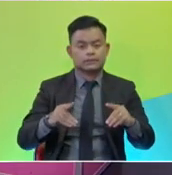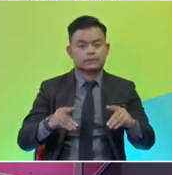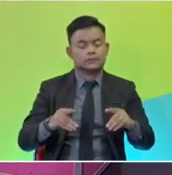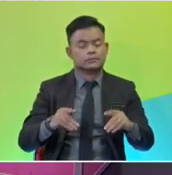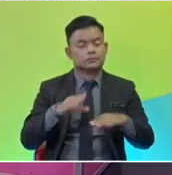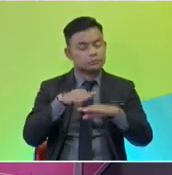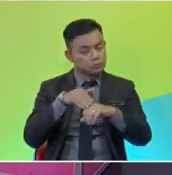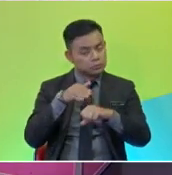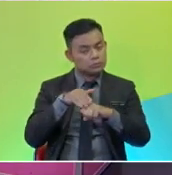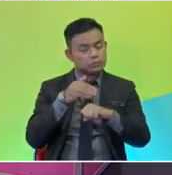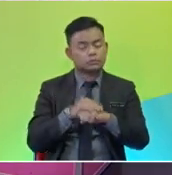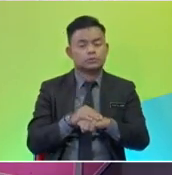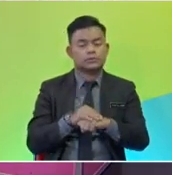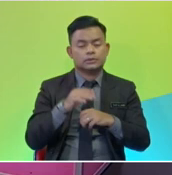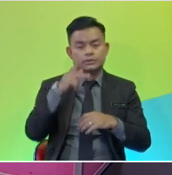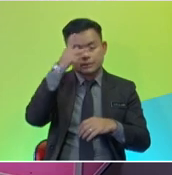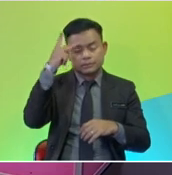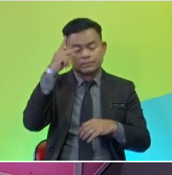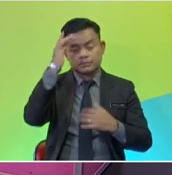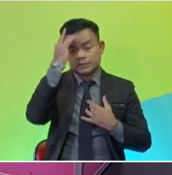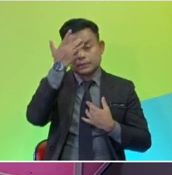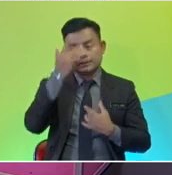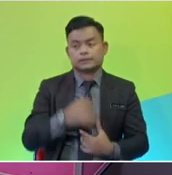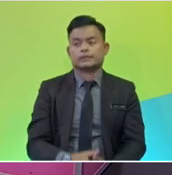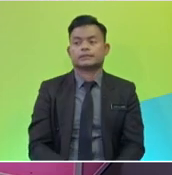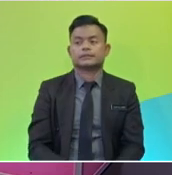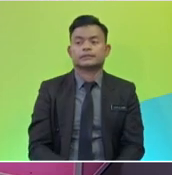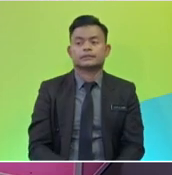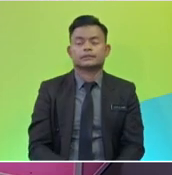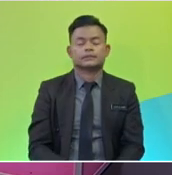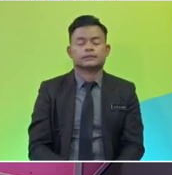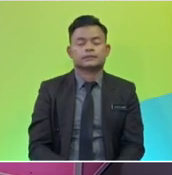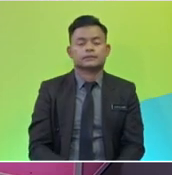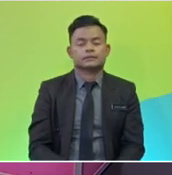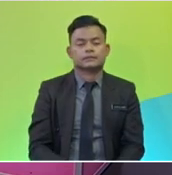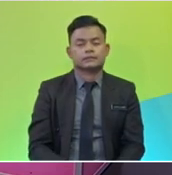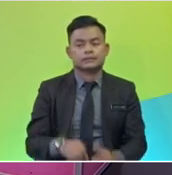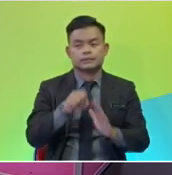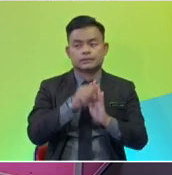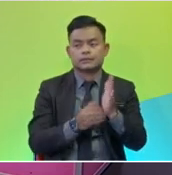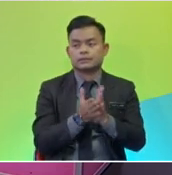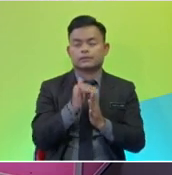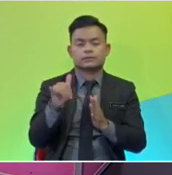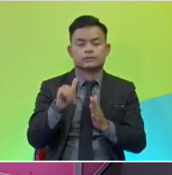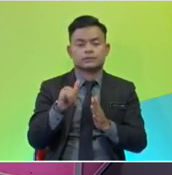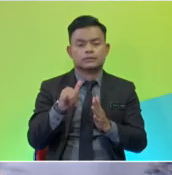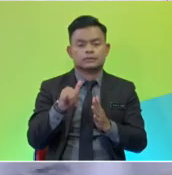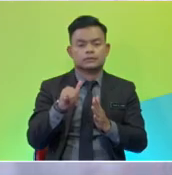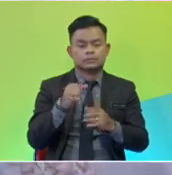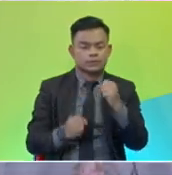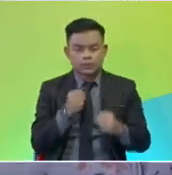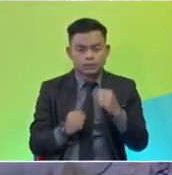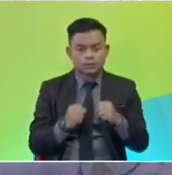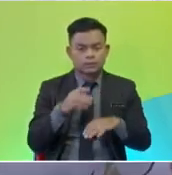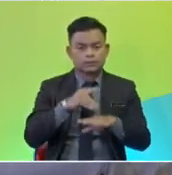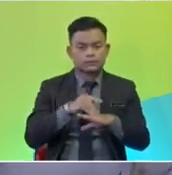okey yang ketiga ialah berlari di tepi bangunan ha Oh okey